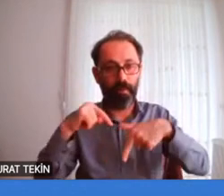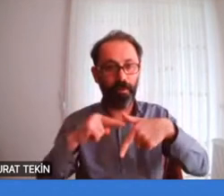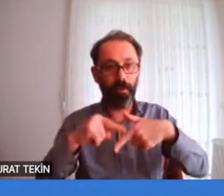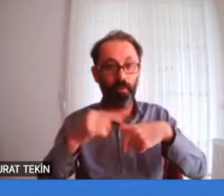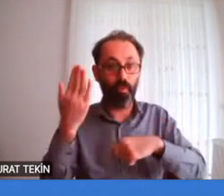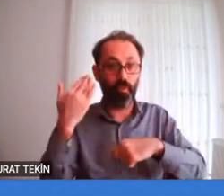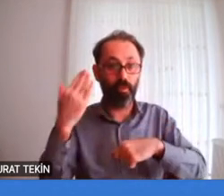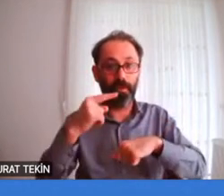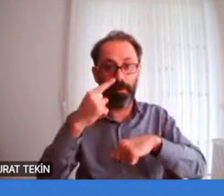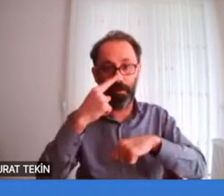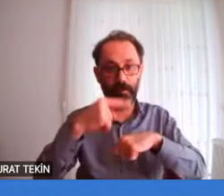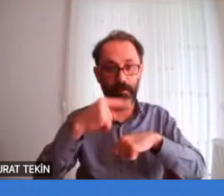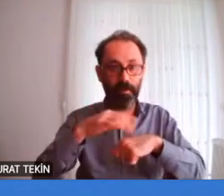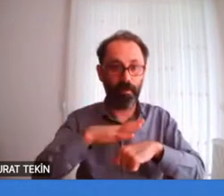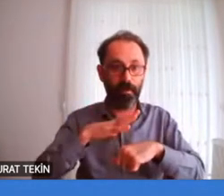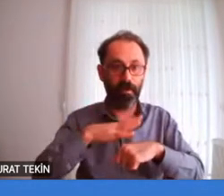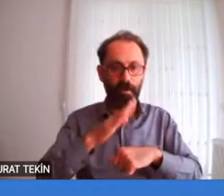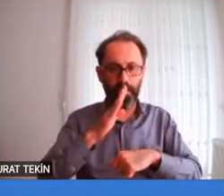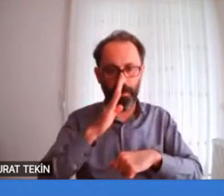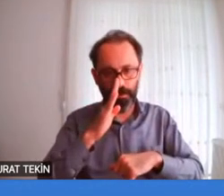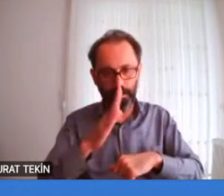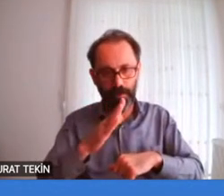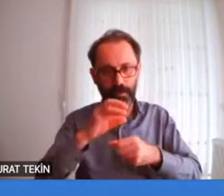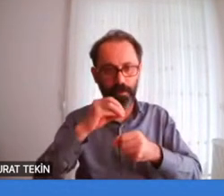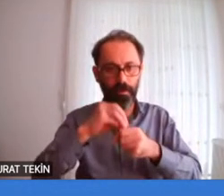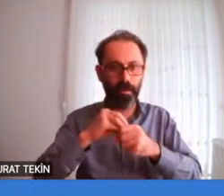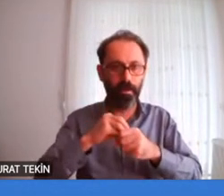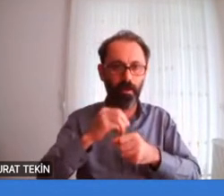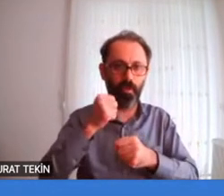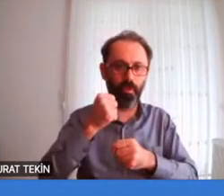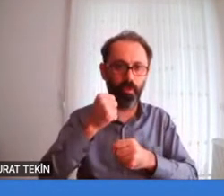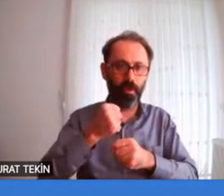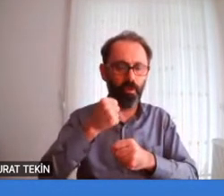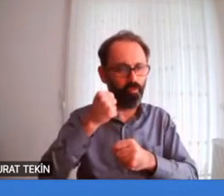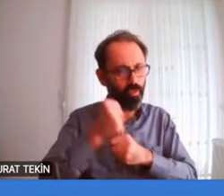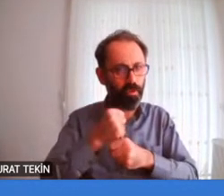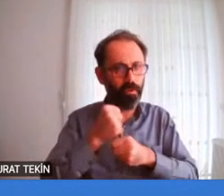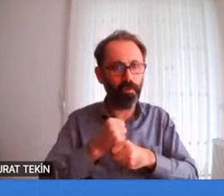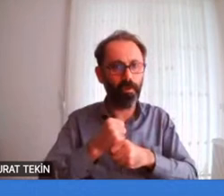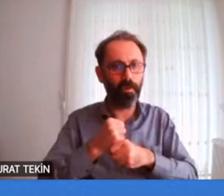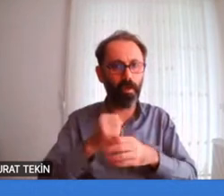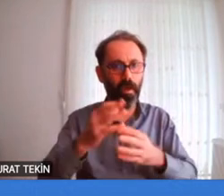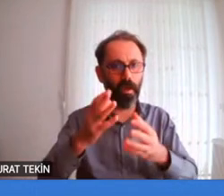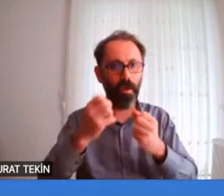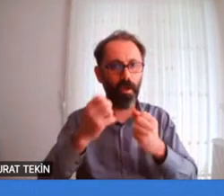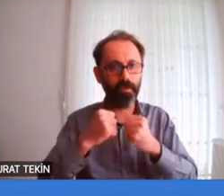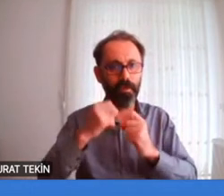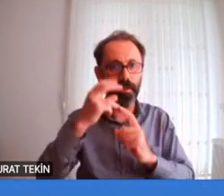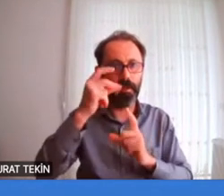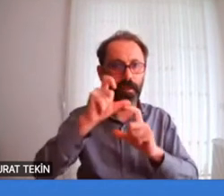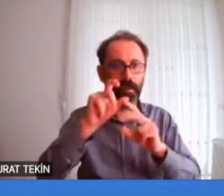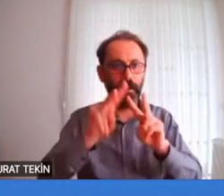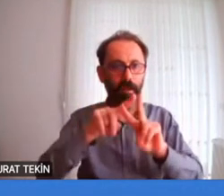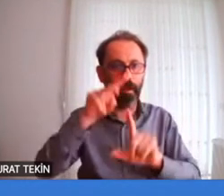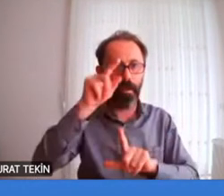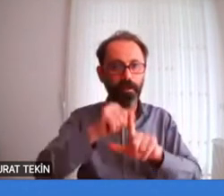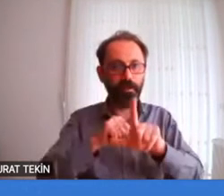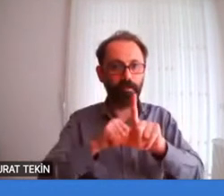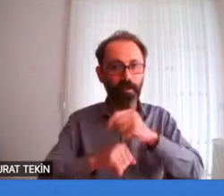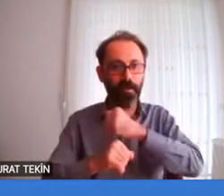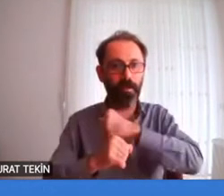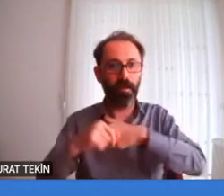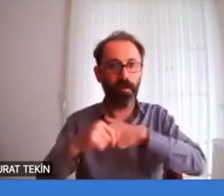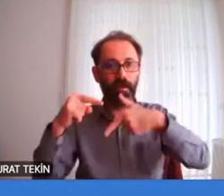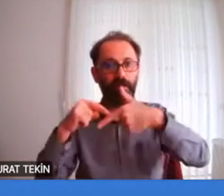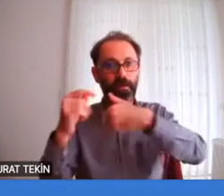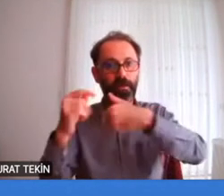buna. Ve ciddi anlamda sorumluluk da üstlendi. Federasyonu tebrik ediyorum İsmail Bey. Sizin şahsınız, arkadaşları